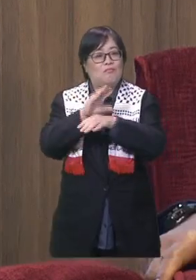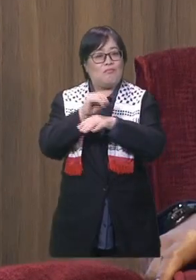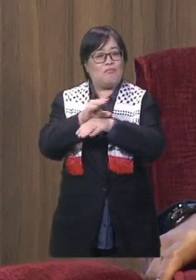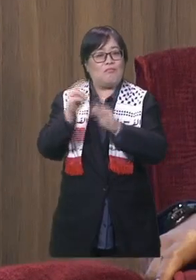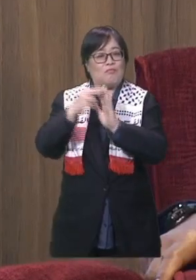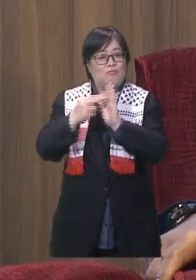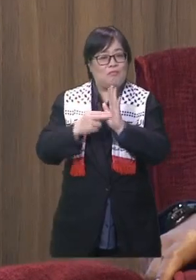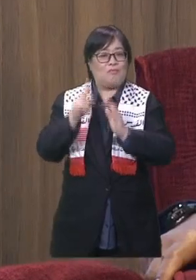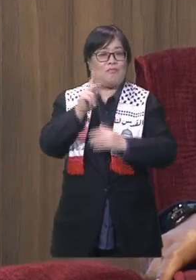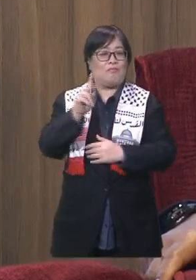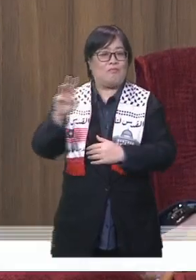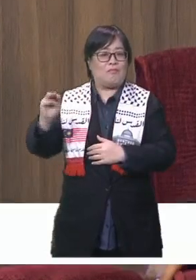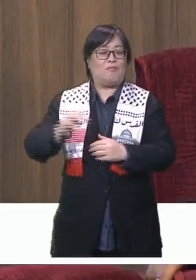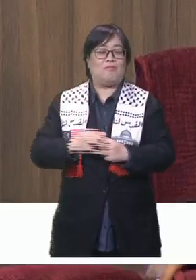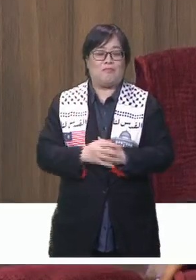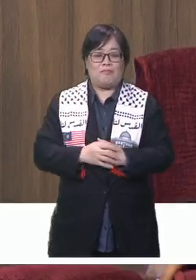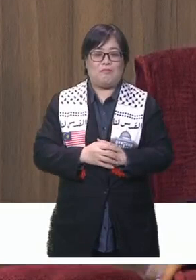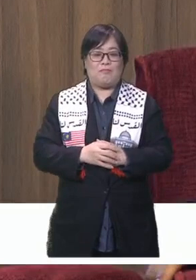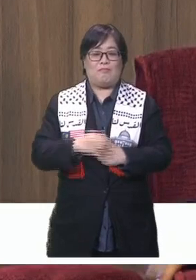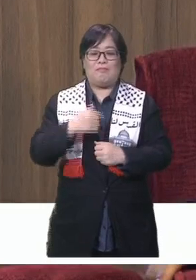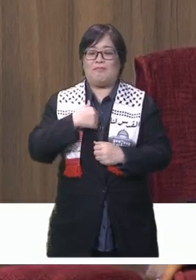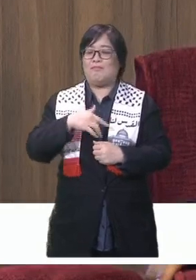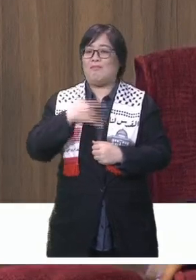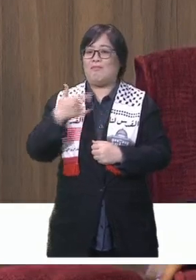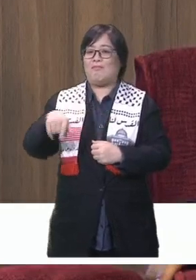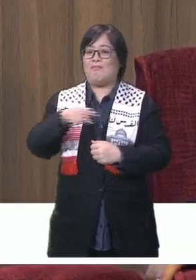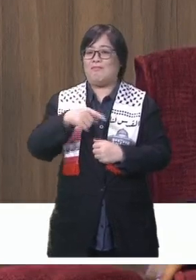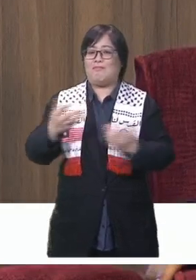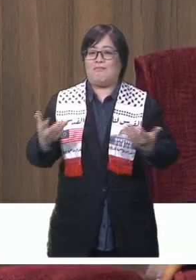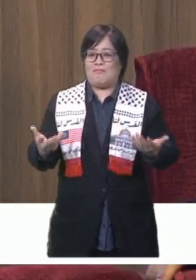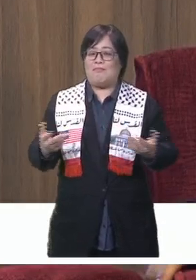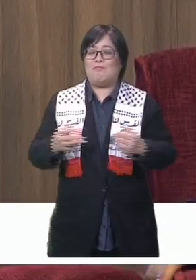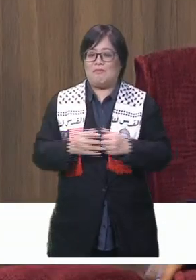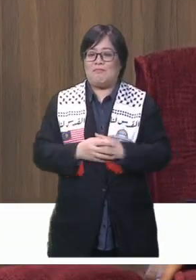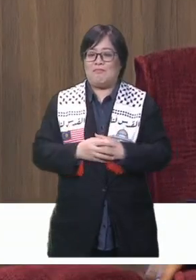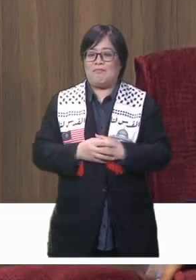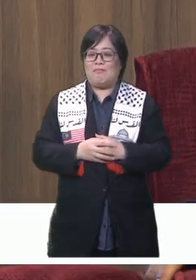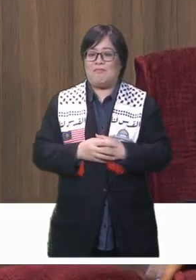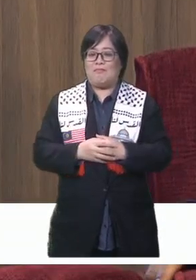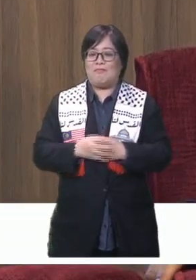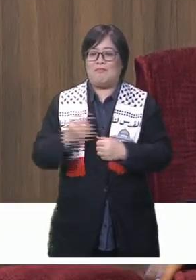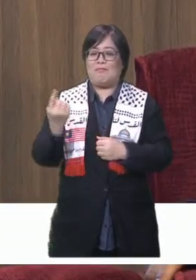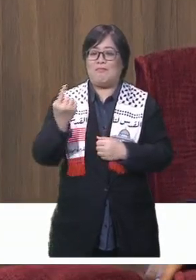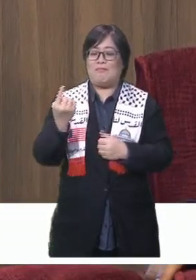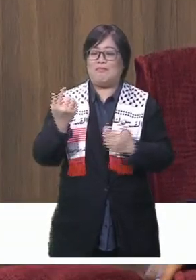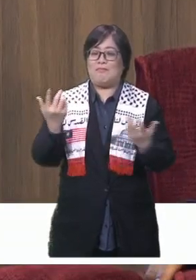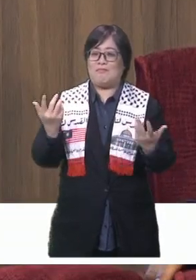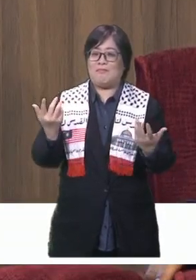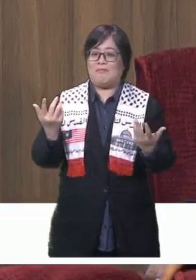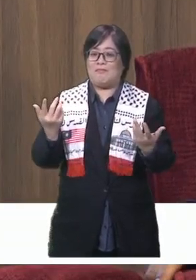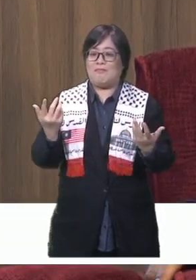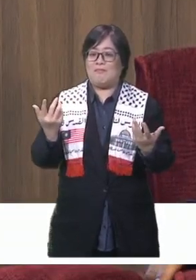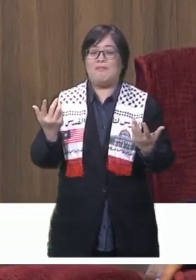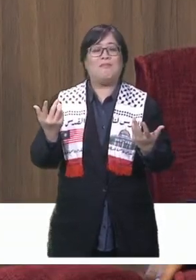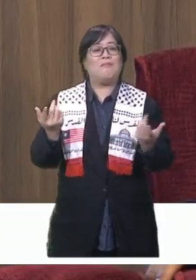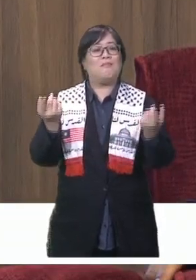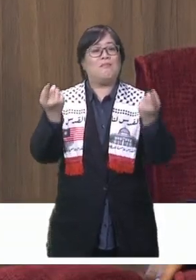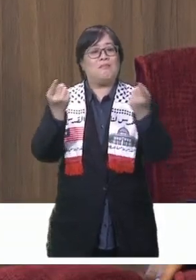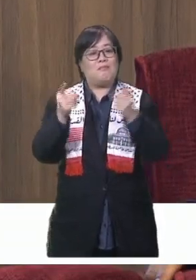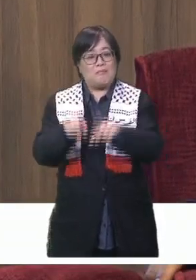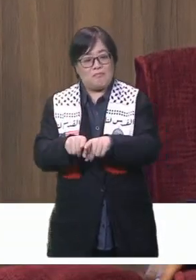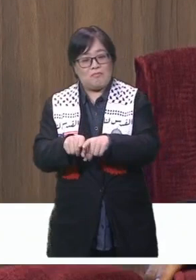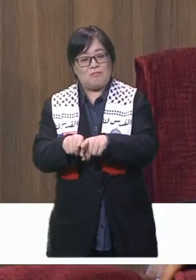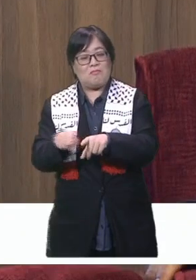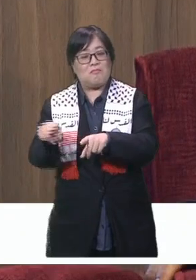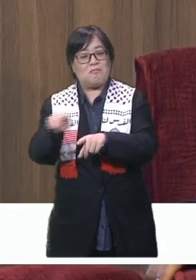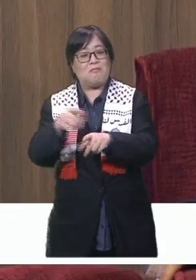KKM Saya kira ini satu keberjatan satu ya incident